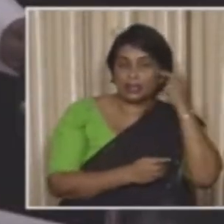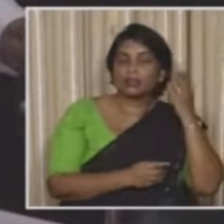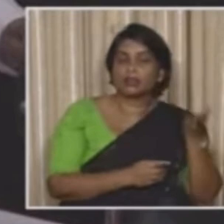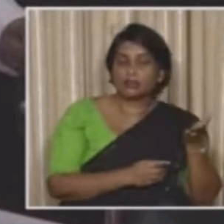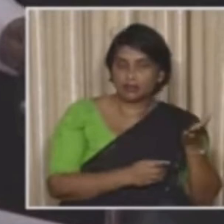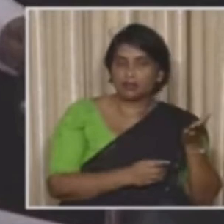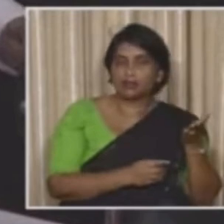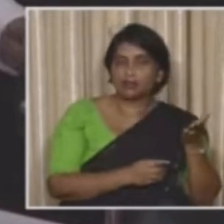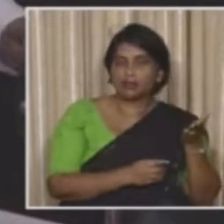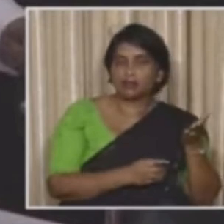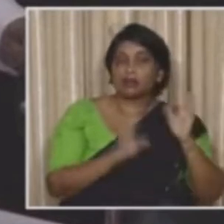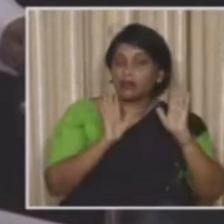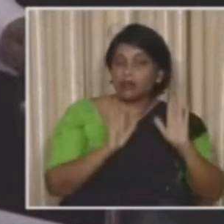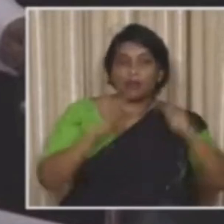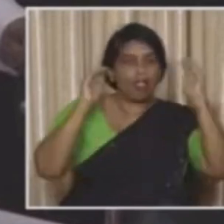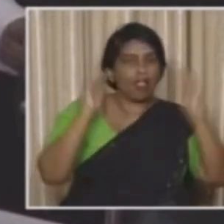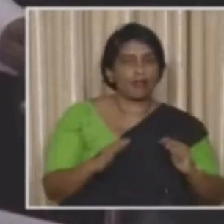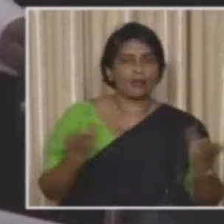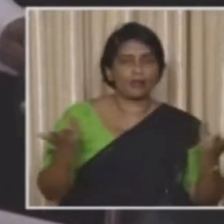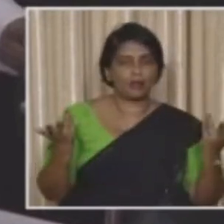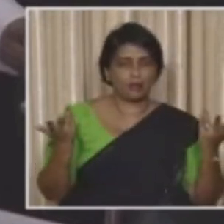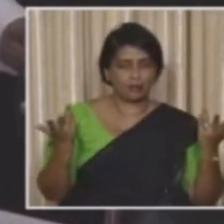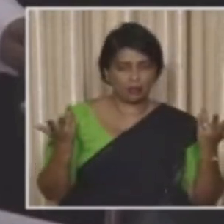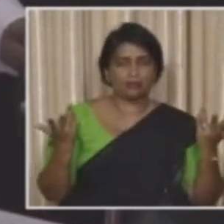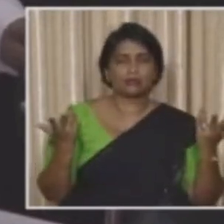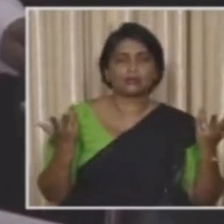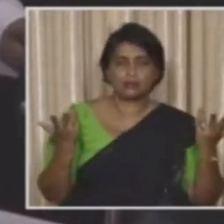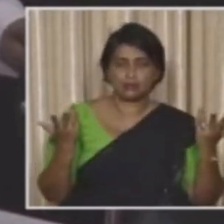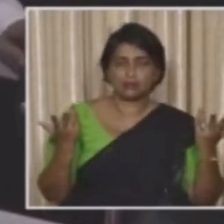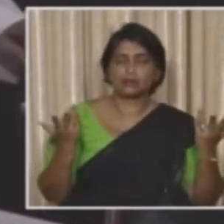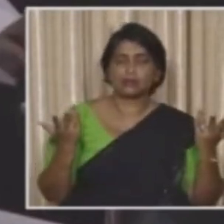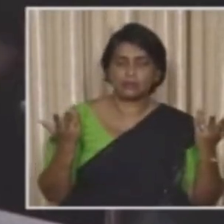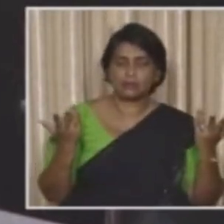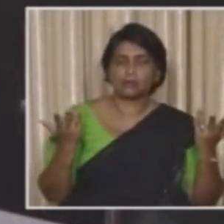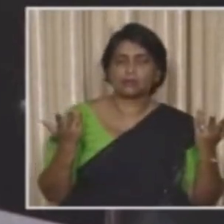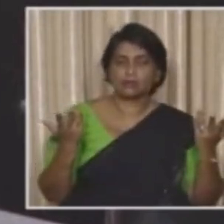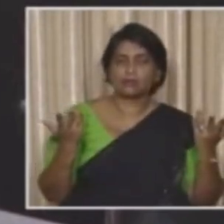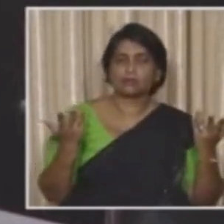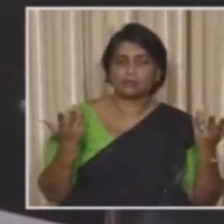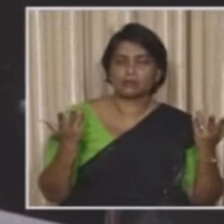තියෙනවා හැබැයි එහෙම අඩු වෙන්නේ නැහෙනි. හරි බොහොම ඉස්සතේ ඔබතුමාට මීට වඩා කාලය